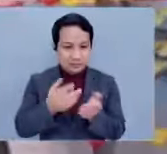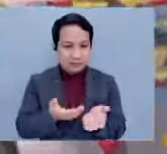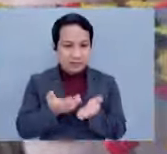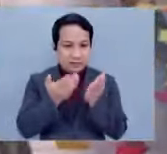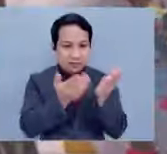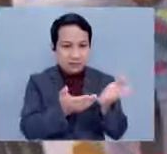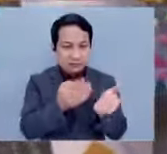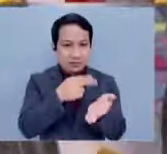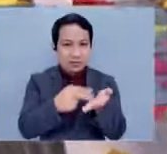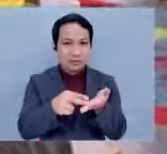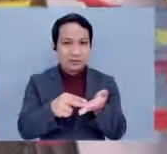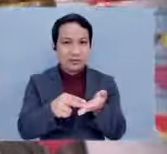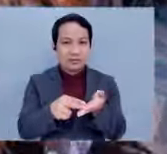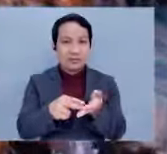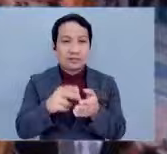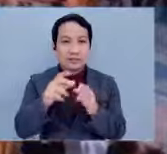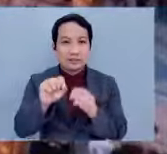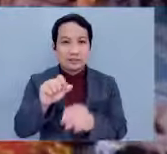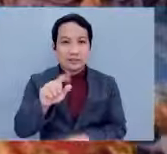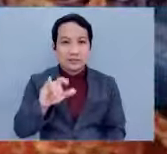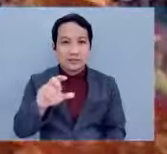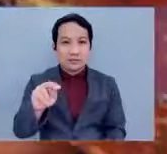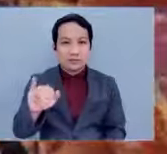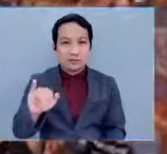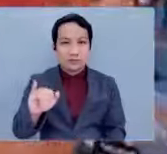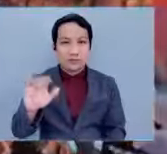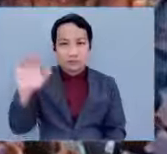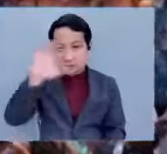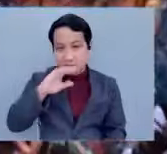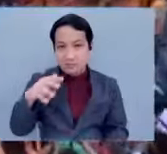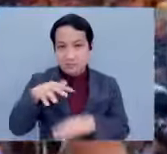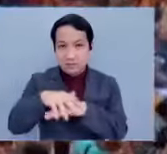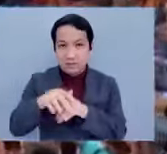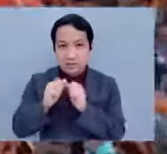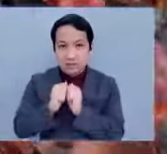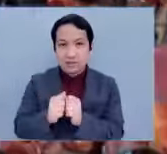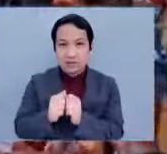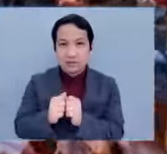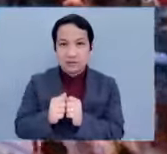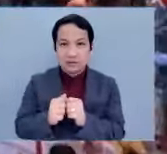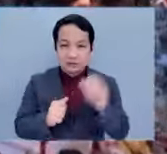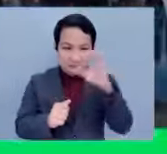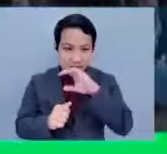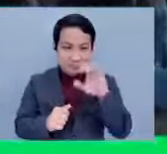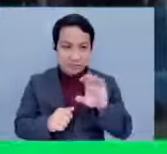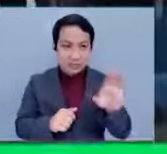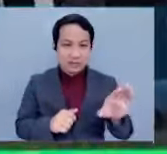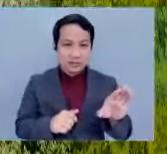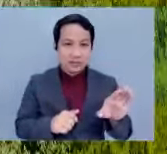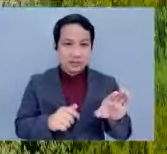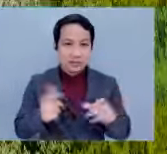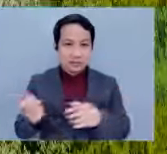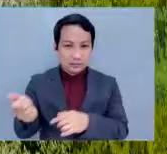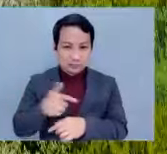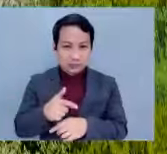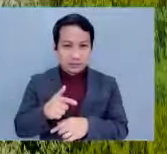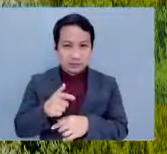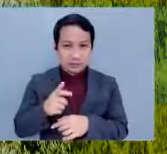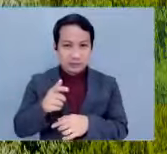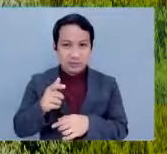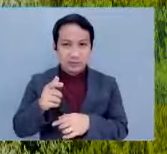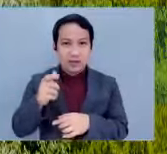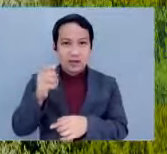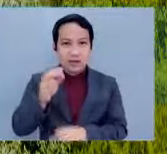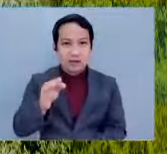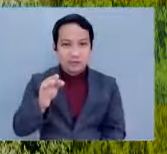Ang kinokommemorate po nito yung pagkahanap ng Santo Niño na supposedly binigay ni Ferdinand Magellan kay